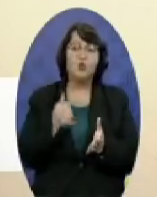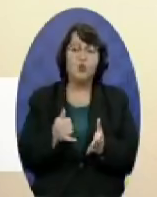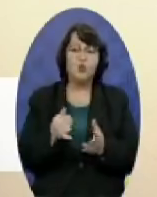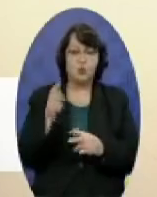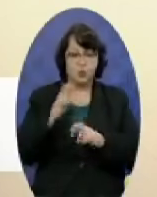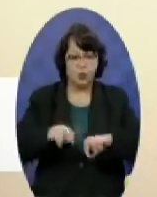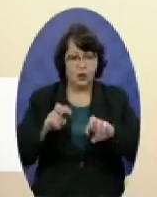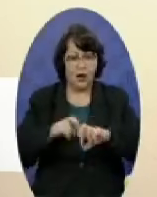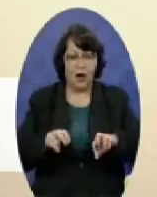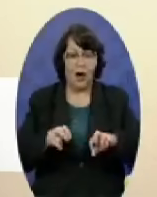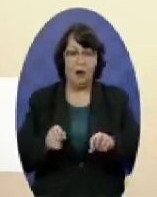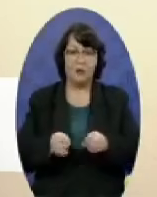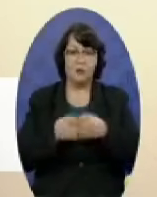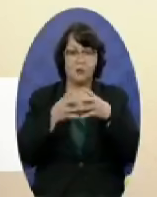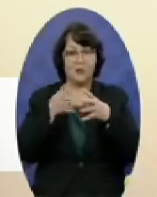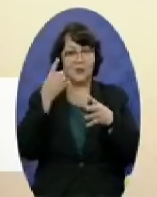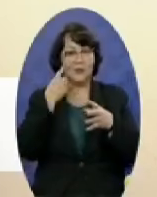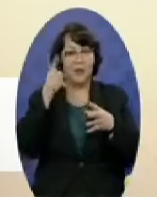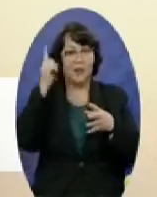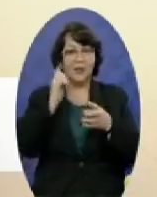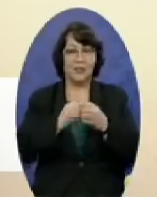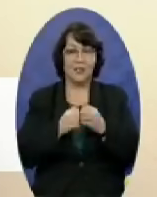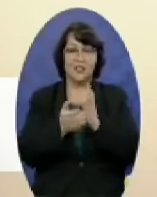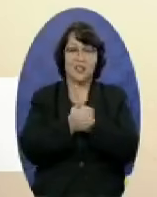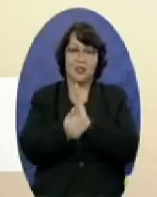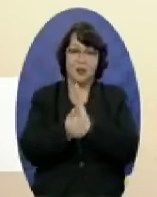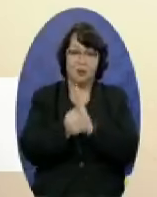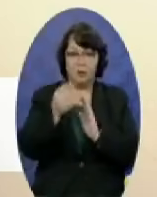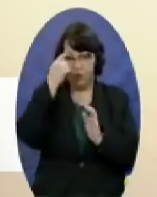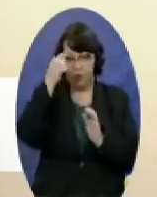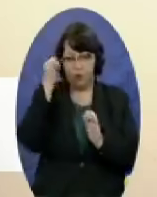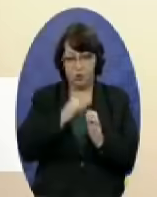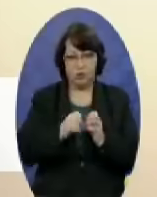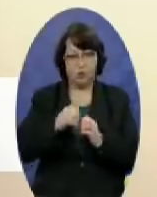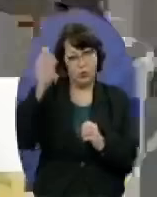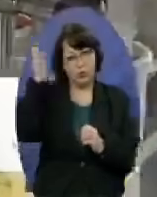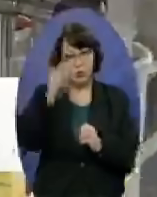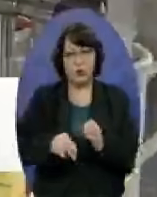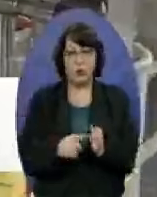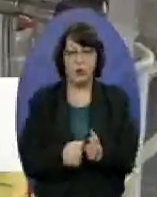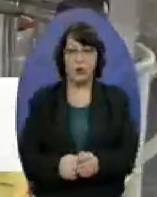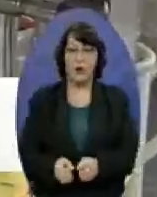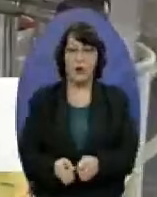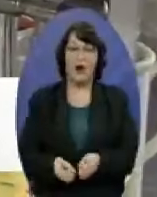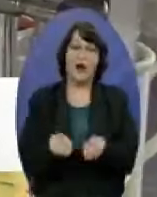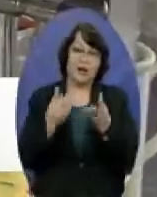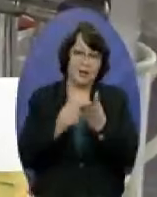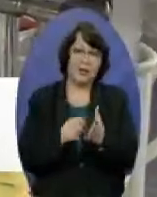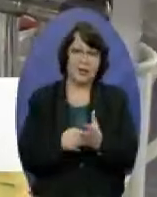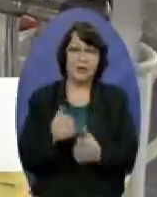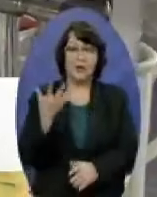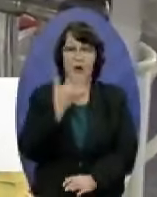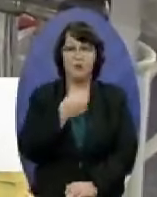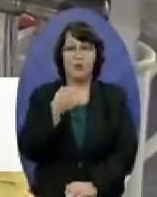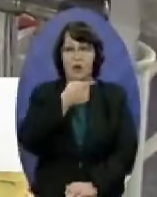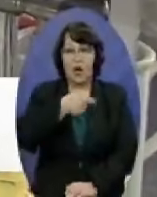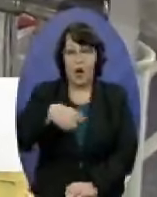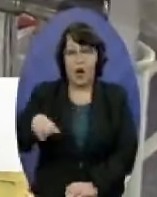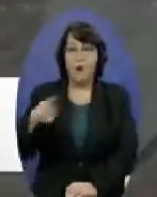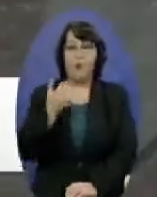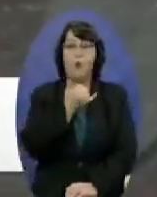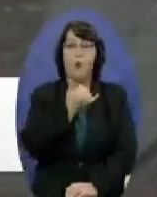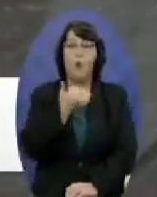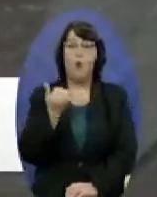ийм судалгааны ажлыг хийх чадвархийг Монгол орондоо бий болгох барах. Жишээ нь 500 грамм уургийн